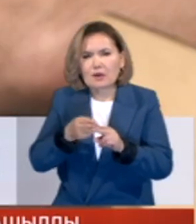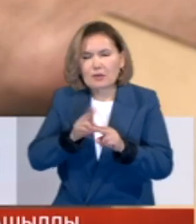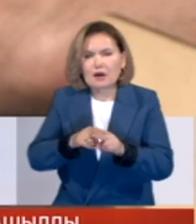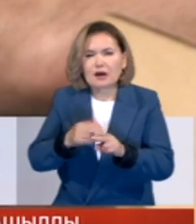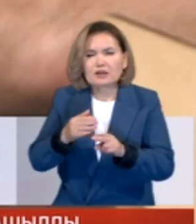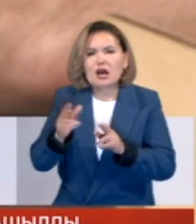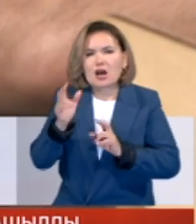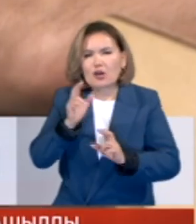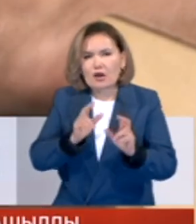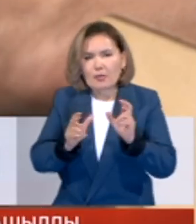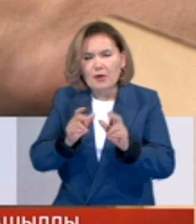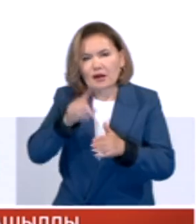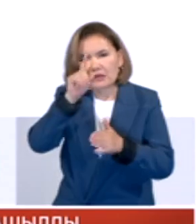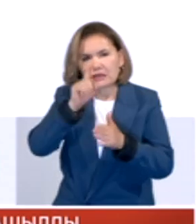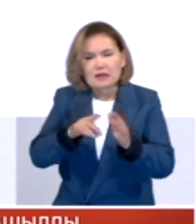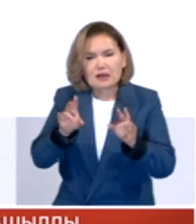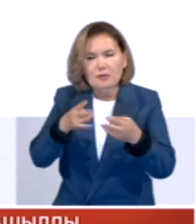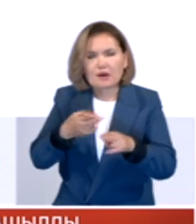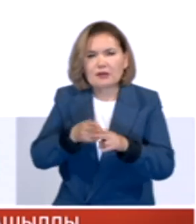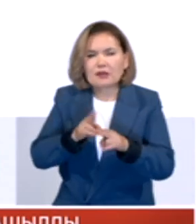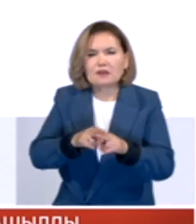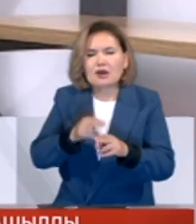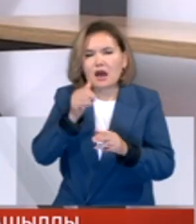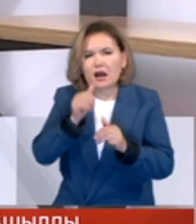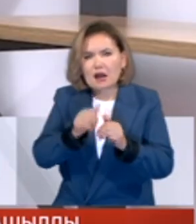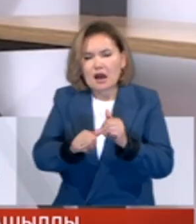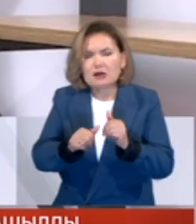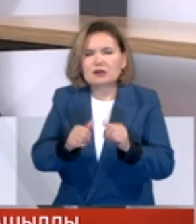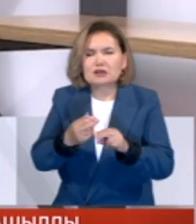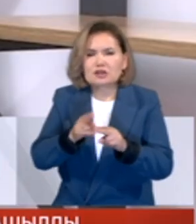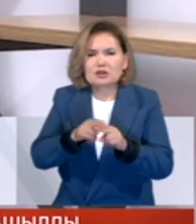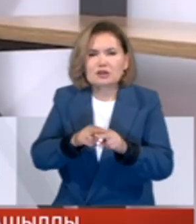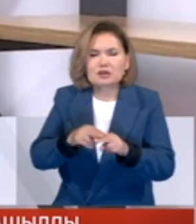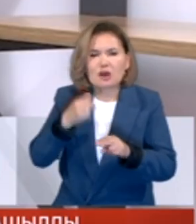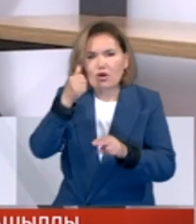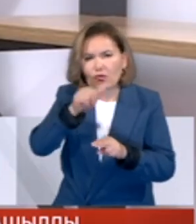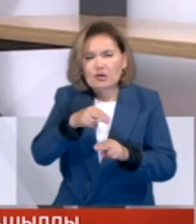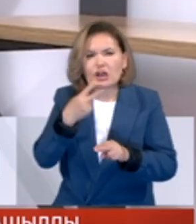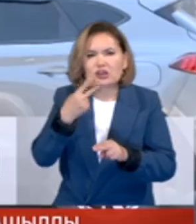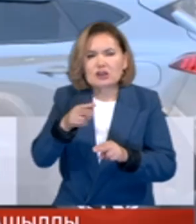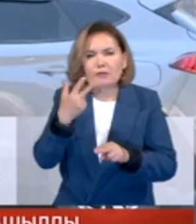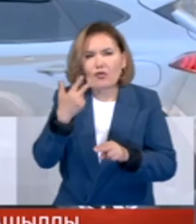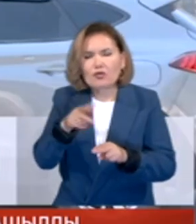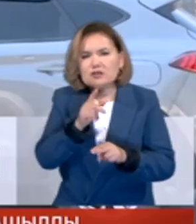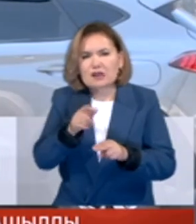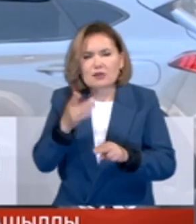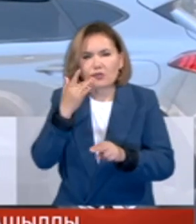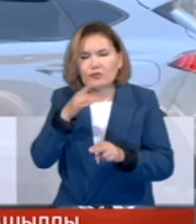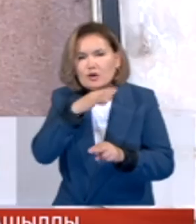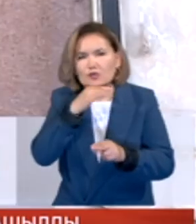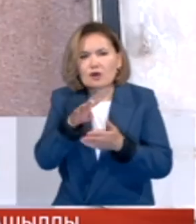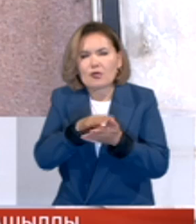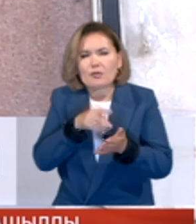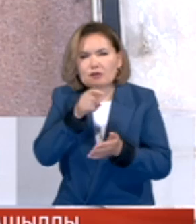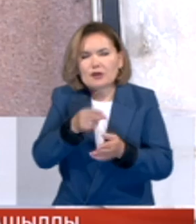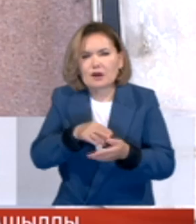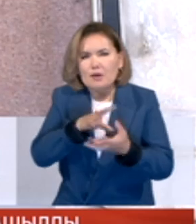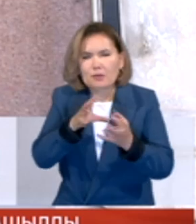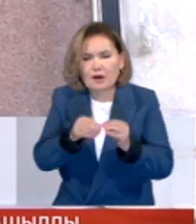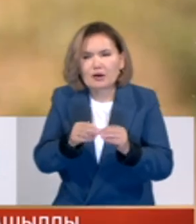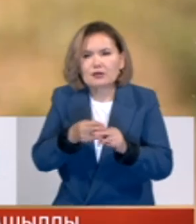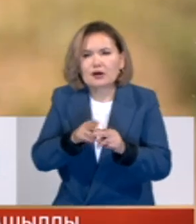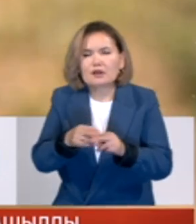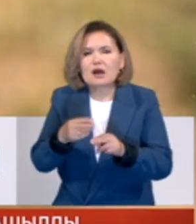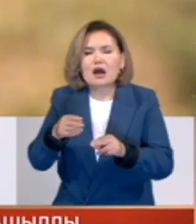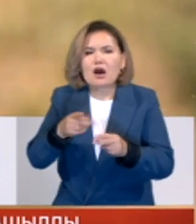сенуге болады. Бұндай істер өте көп. Айына кемінде 20-30 адам осындай адам келеді. Күніне бір адамнан келеді. Қазір компанияның кеңсесі құлыптаулы,